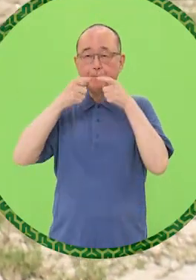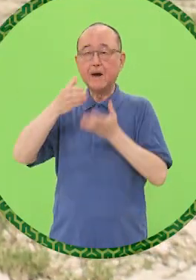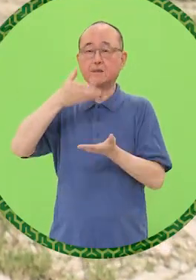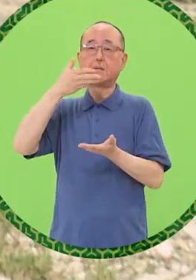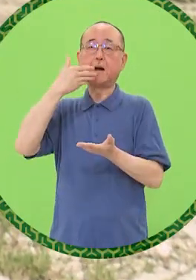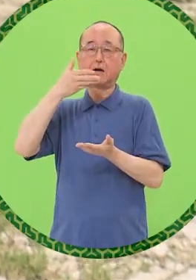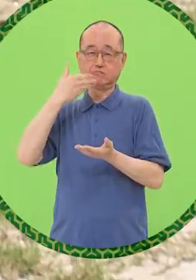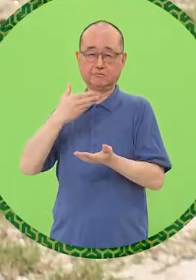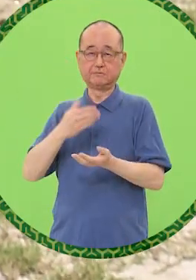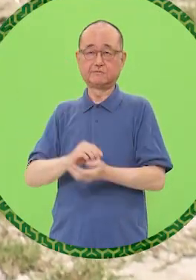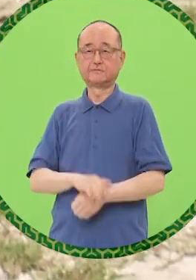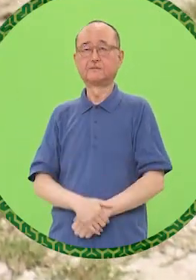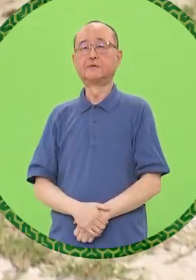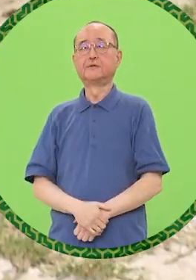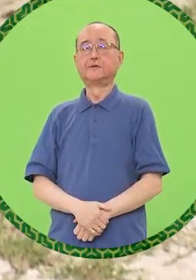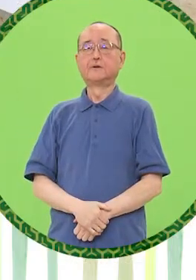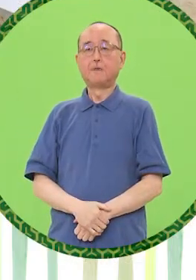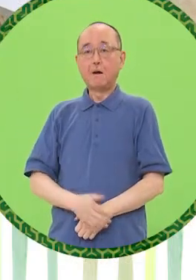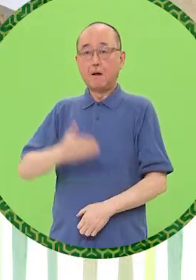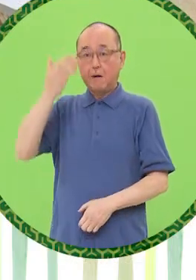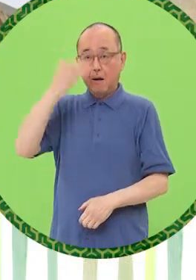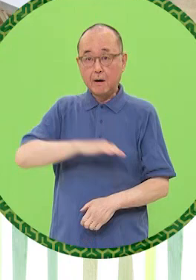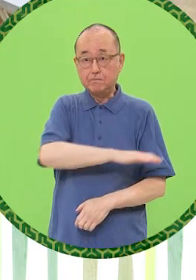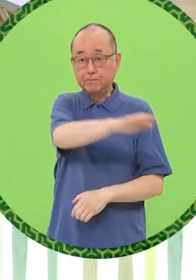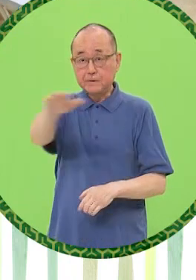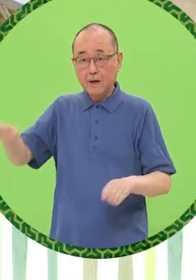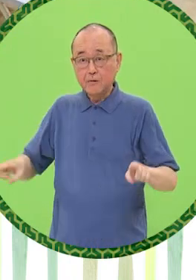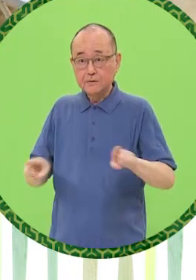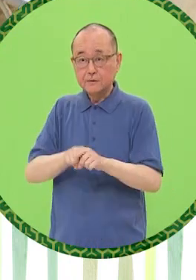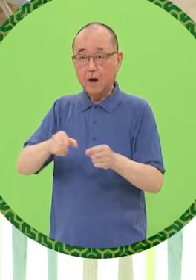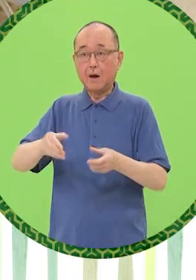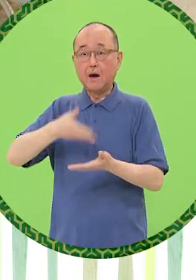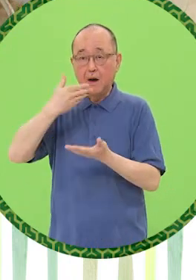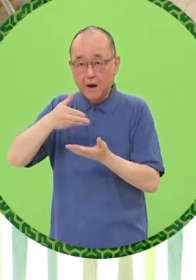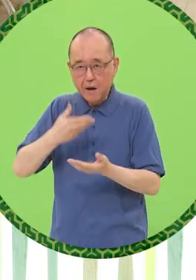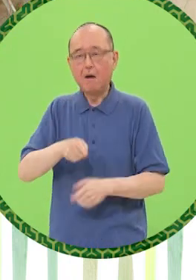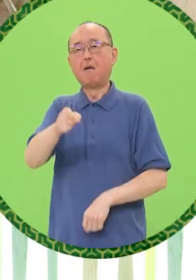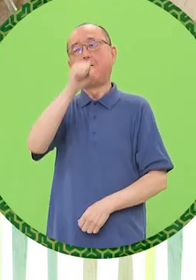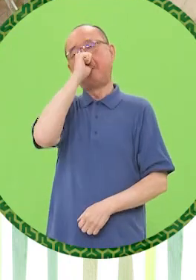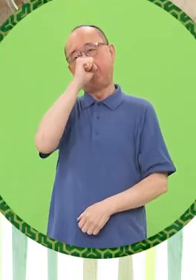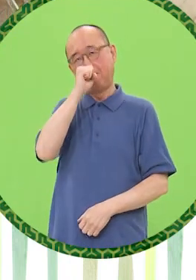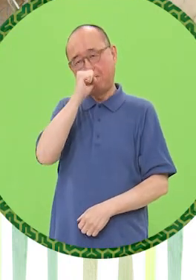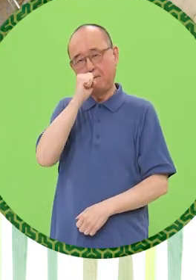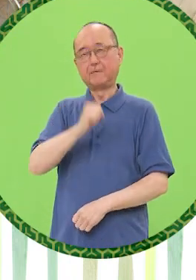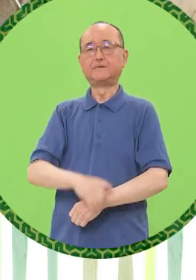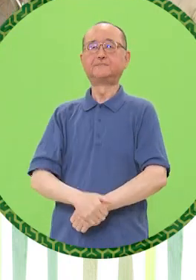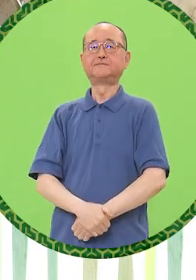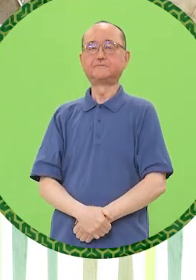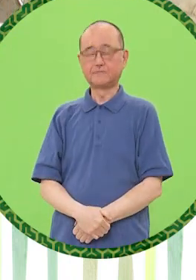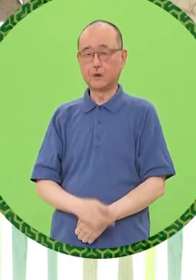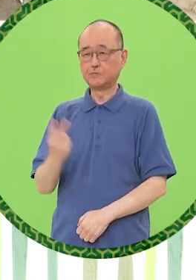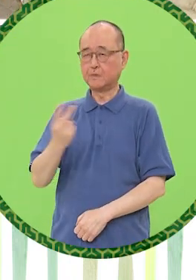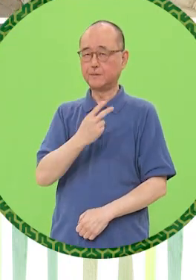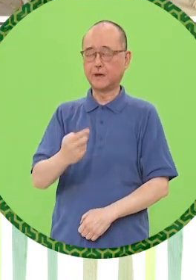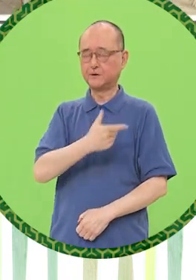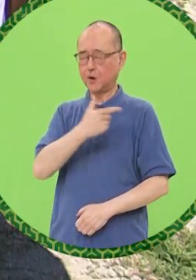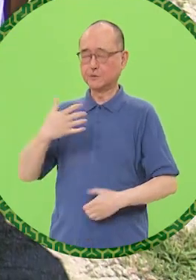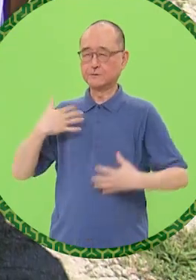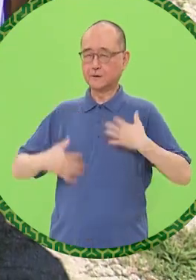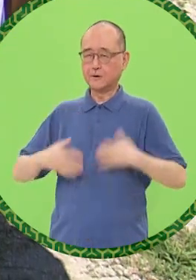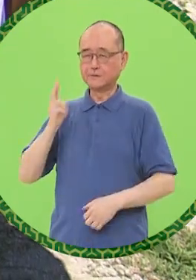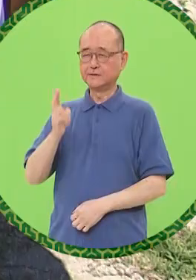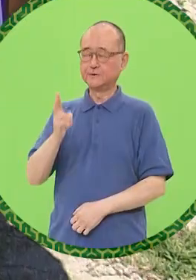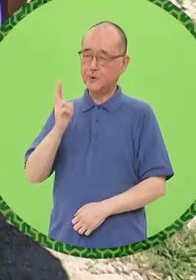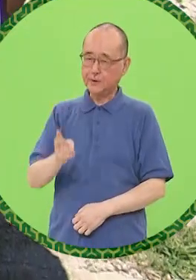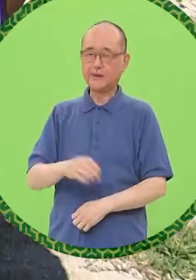んなで給食を食べれるの。 あ、そうなの？全員で給食食べるんだ。そりゃ賑やかでいいね。2